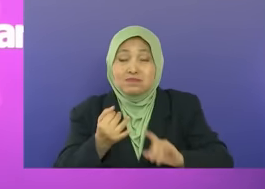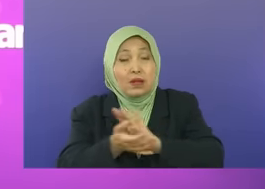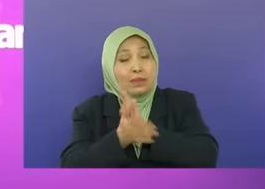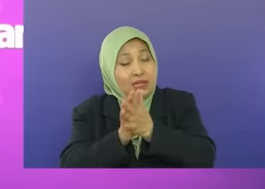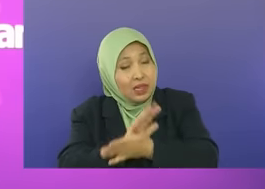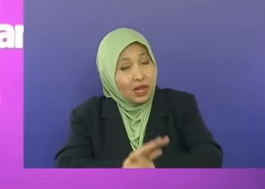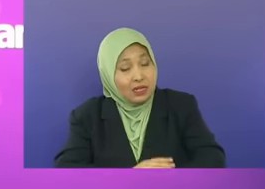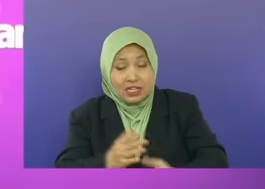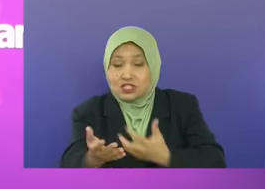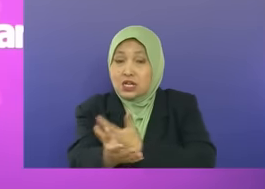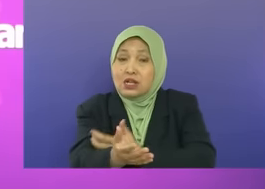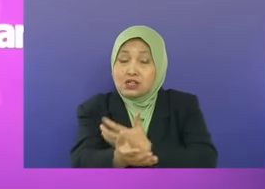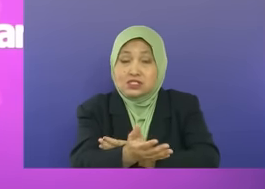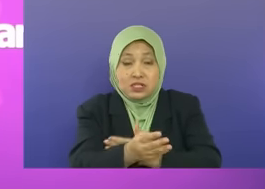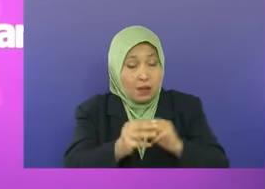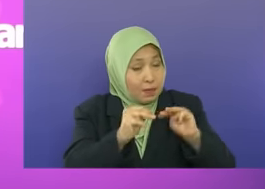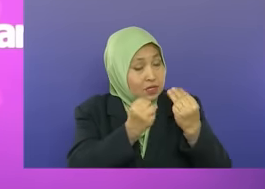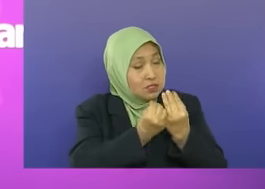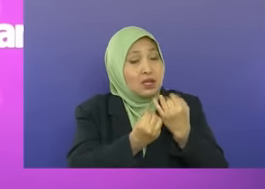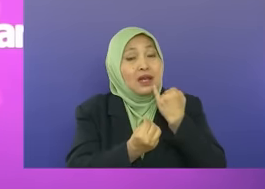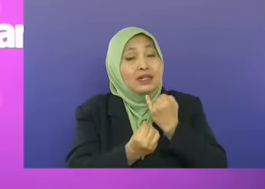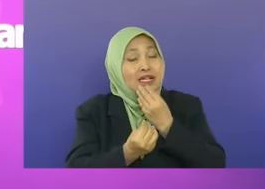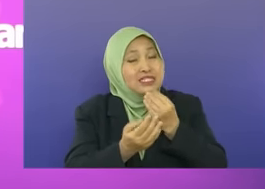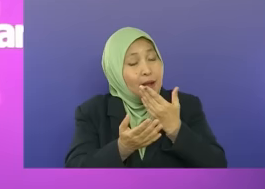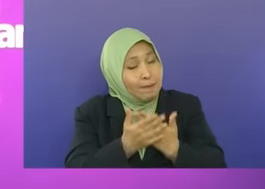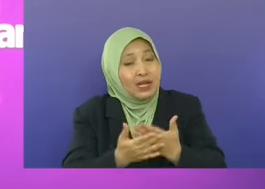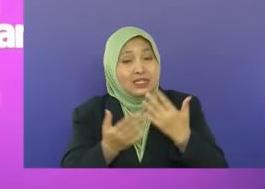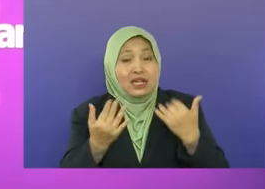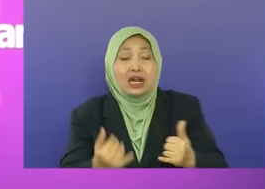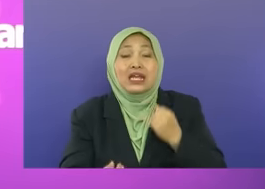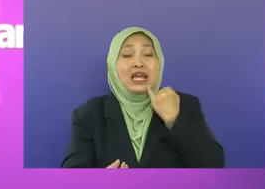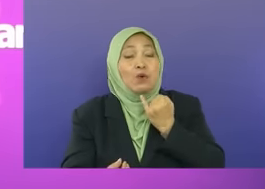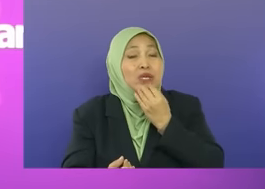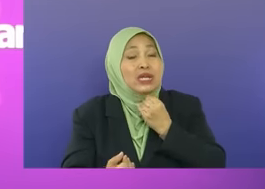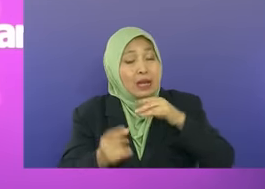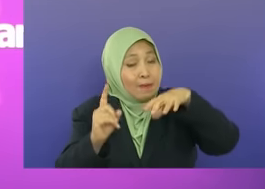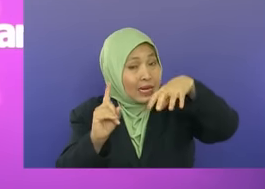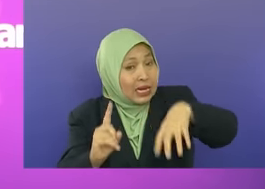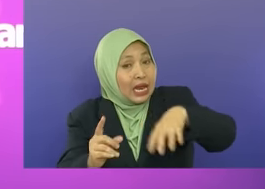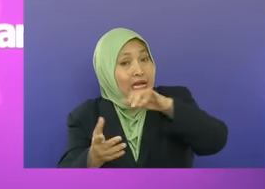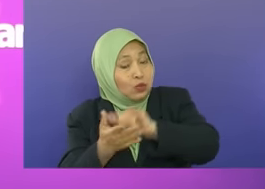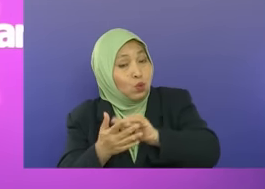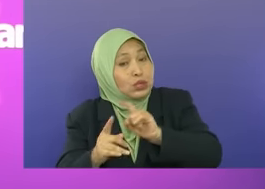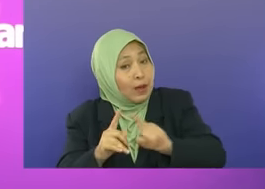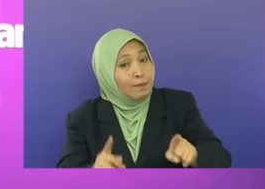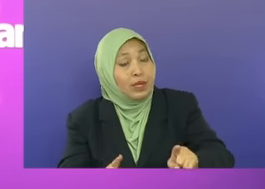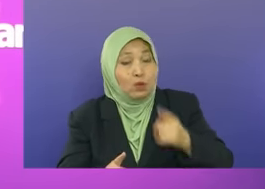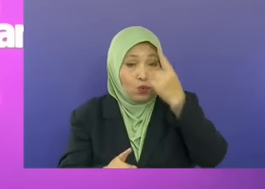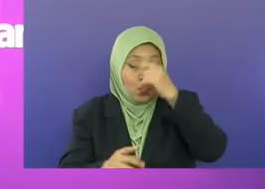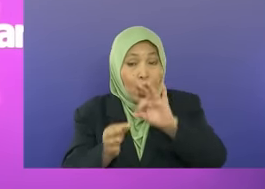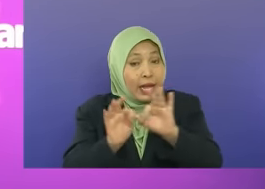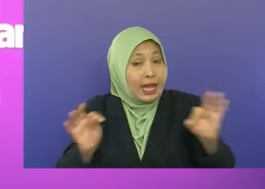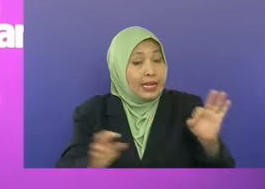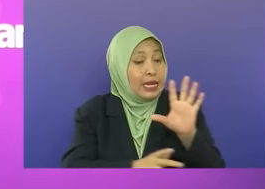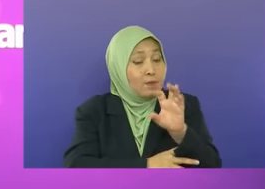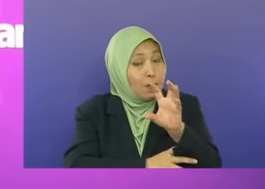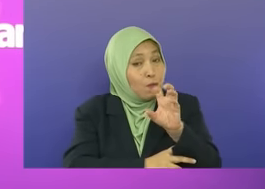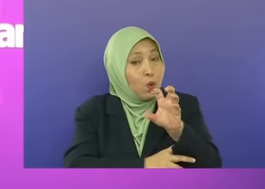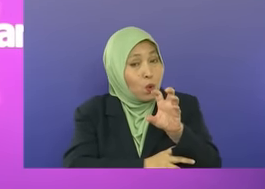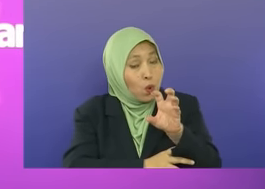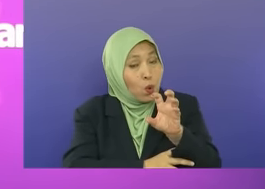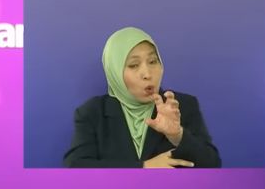generasi Bani Israil sampailah kepada zaman Yahudi di Madinah nah tersebut tetapi bagi ayat 50